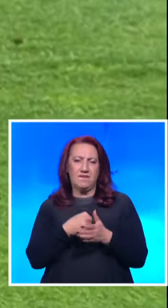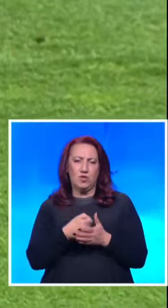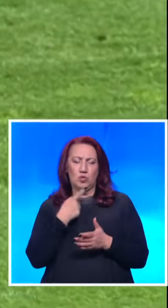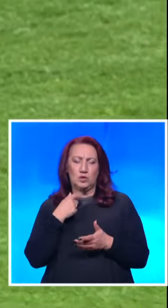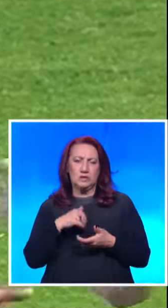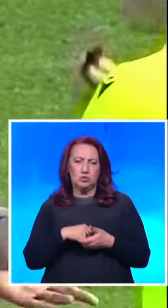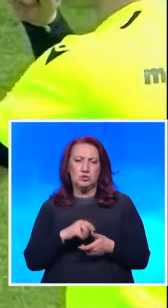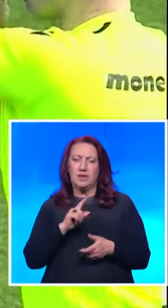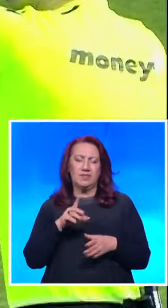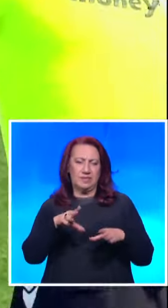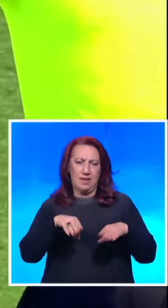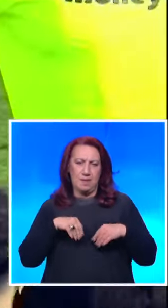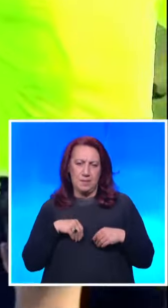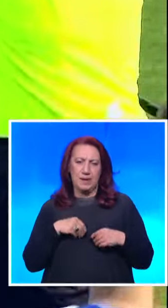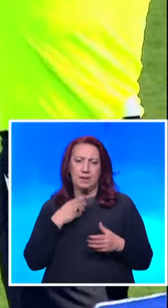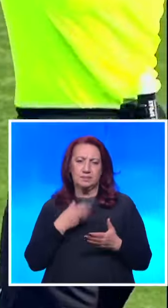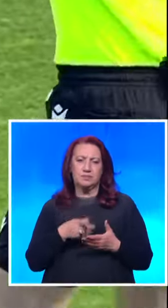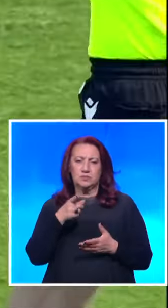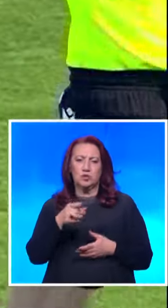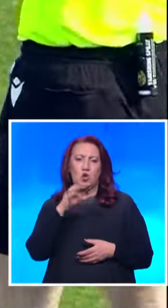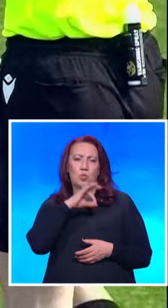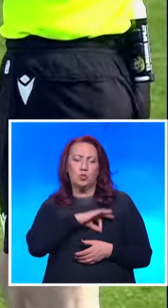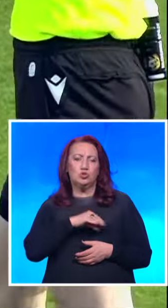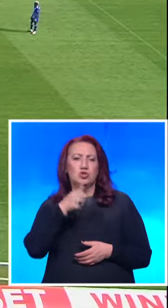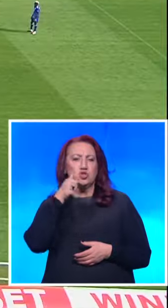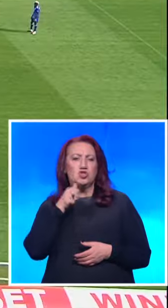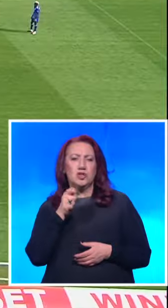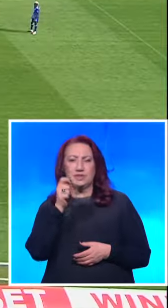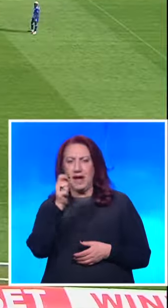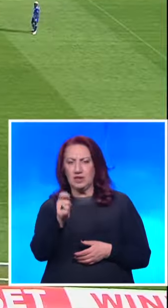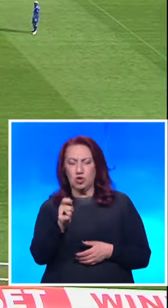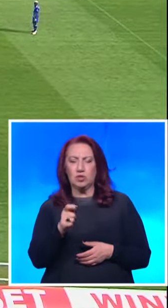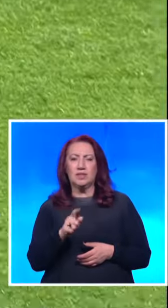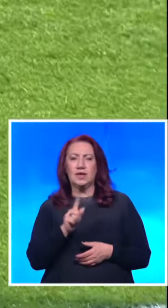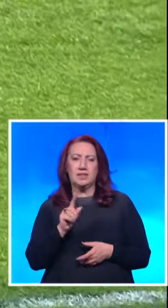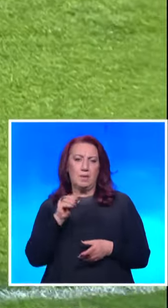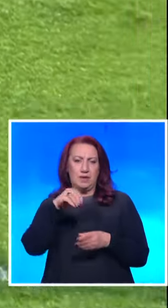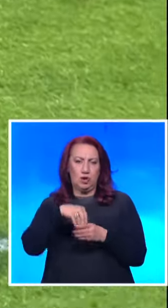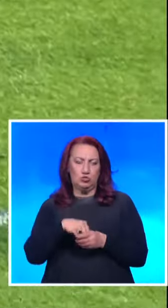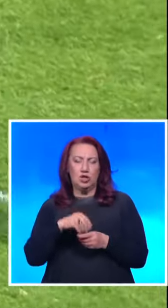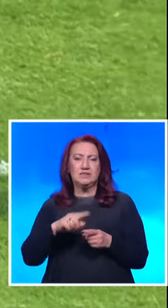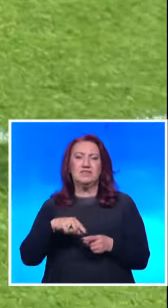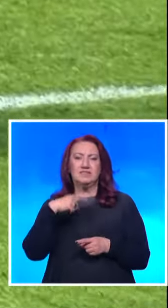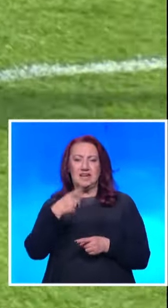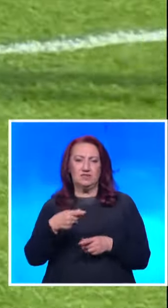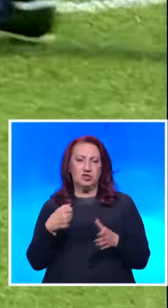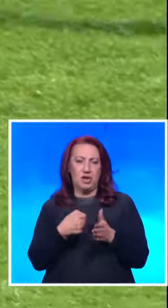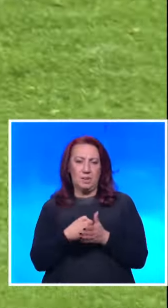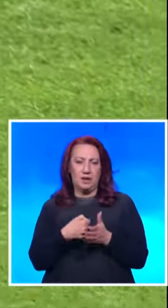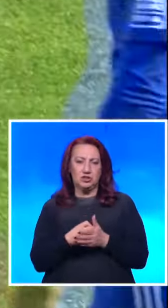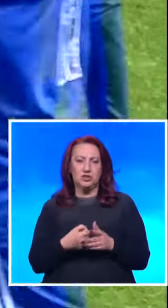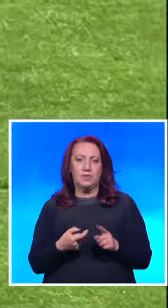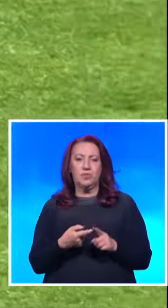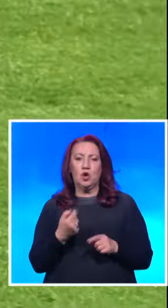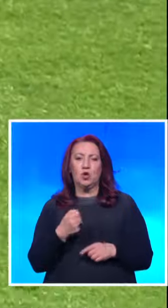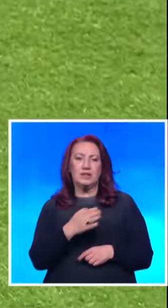получи жълт картон от съдията Кабаков за провинението си и ще пропусне полуфинала реванш за купата с Ботев Пловдив. От ЦСКА трябва да